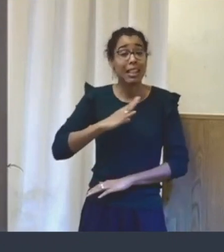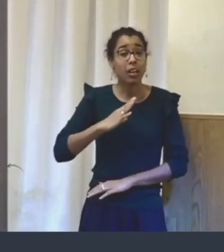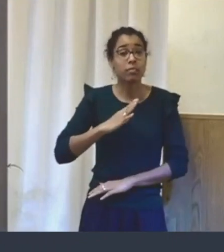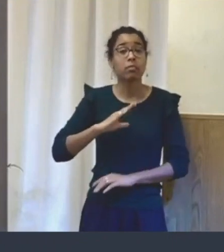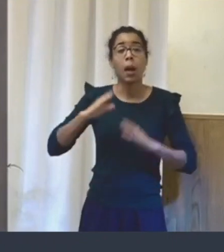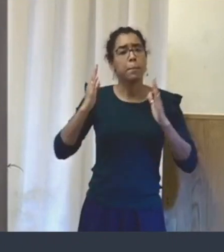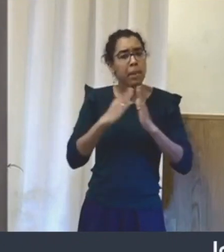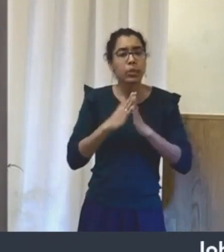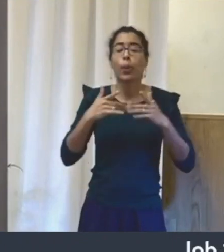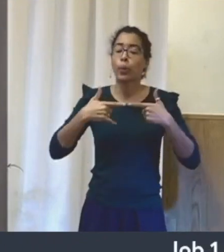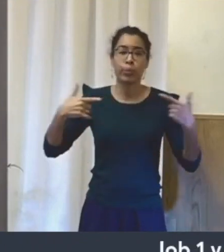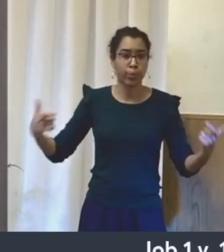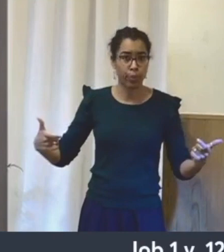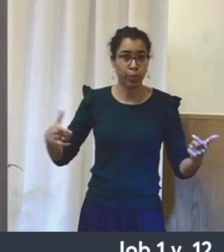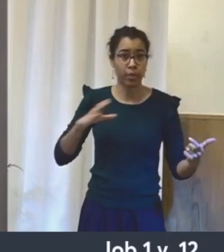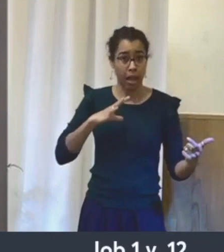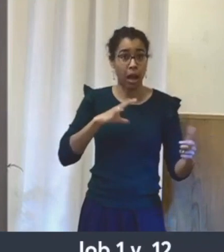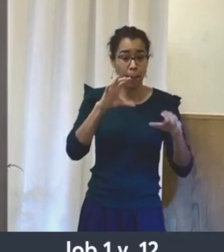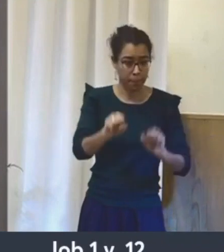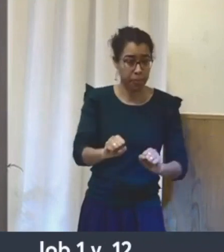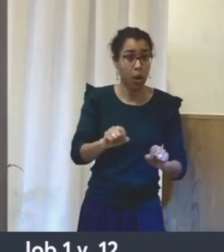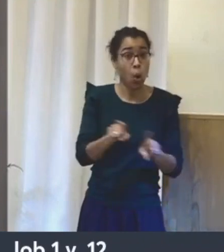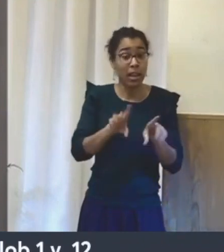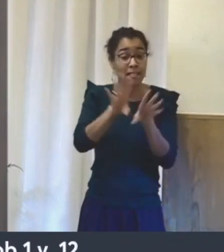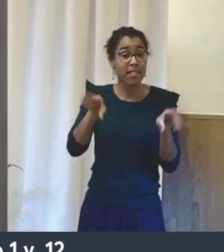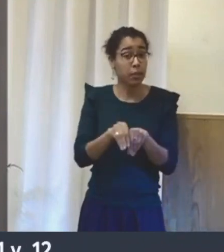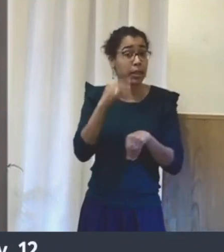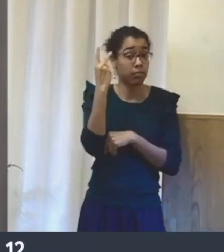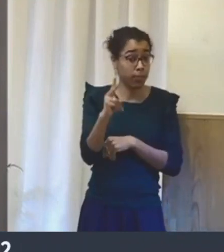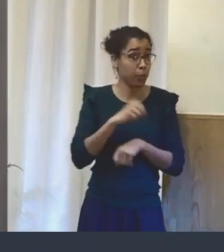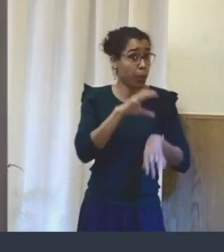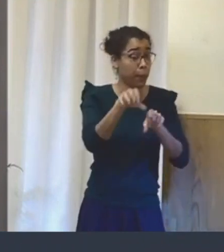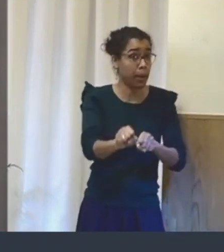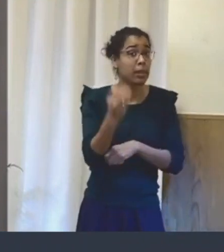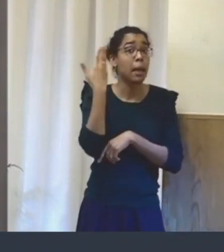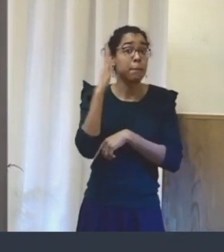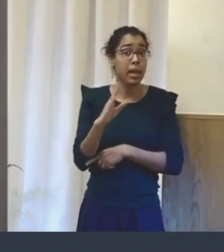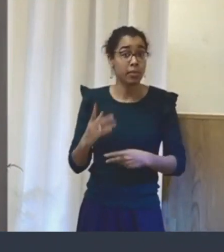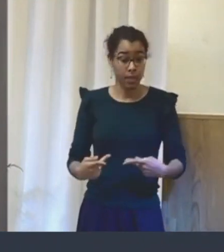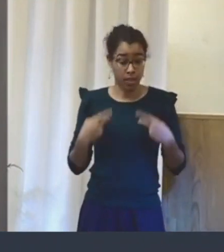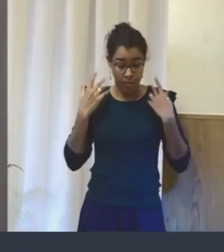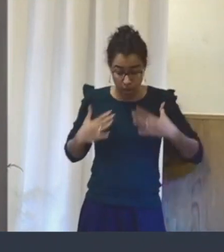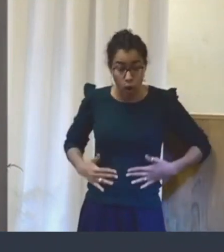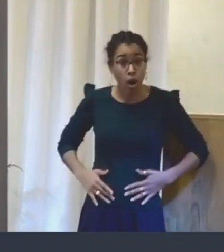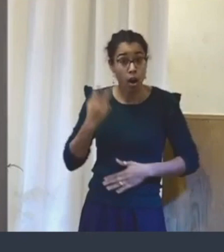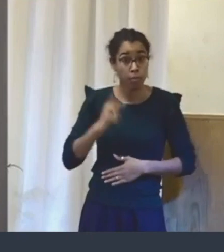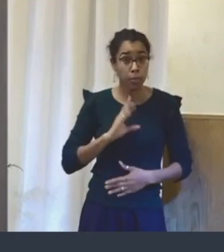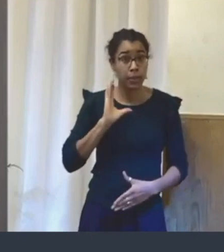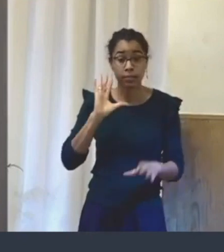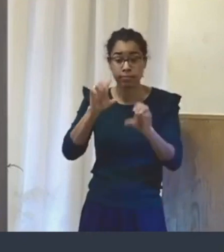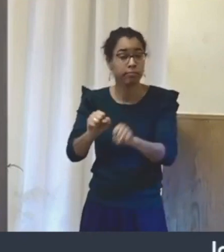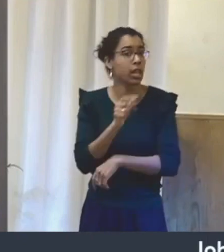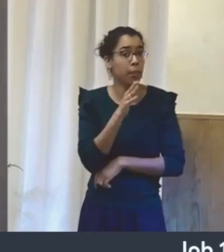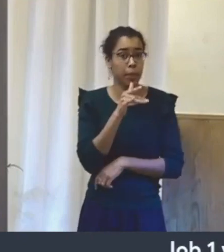ton pouvoir, ainsi que les siens. Mais ne porte pas la main sur sa personne. Alors